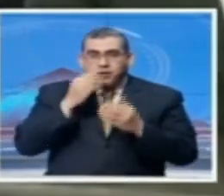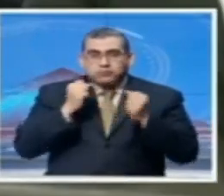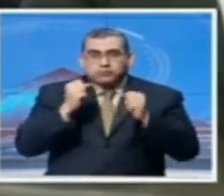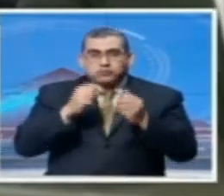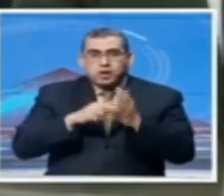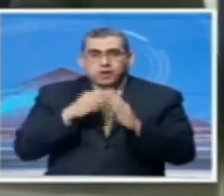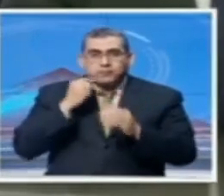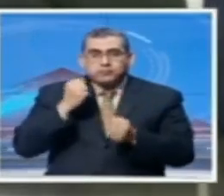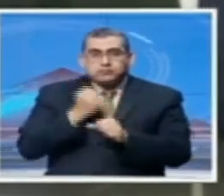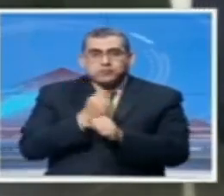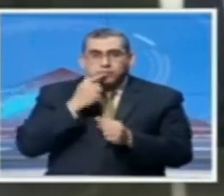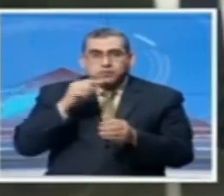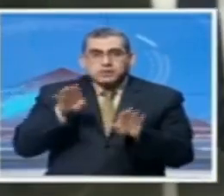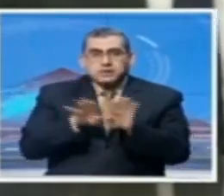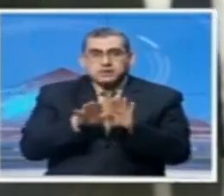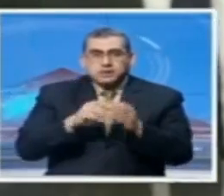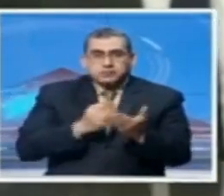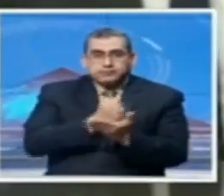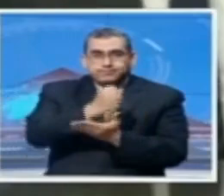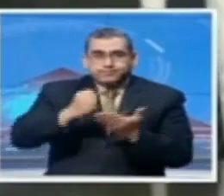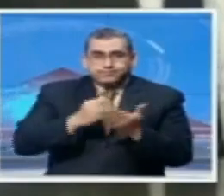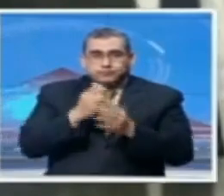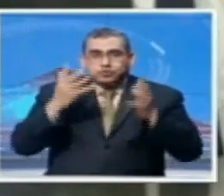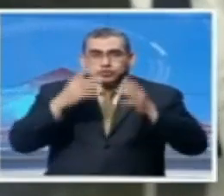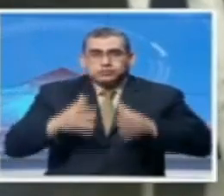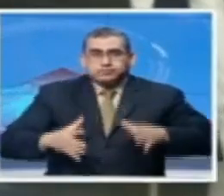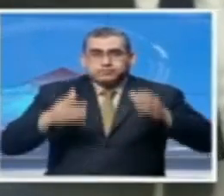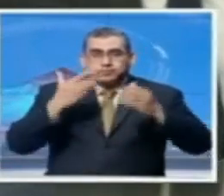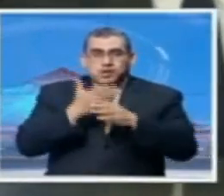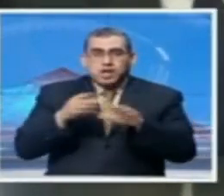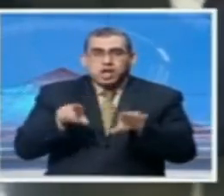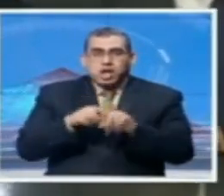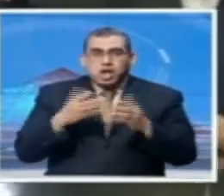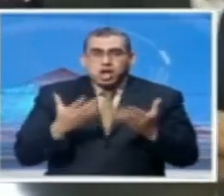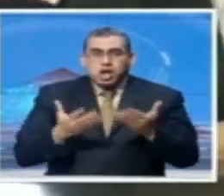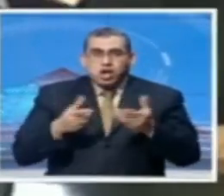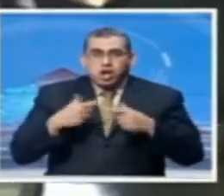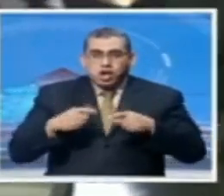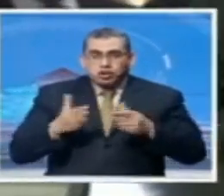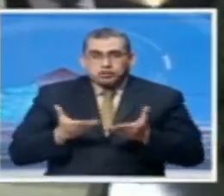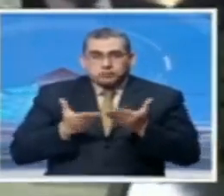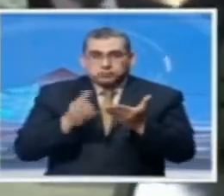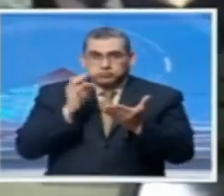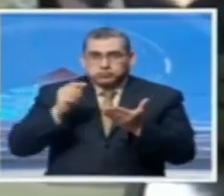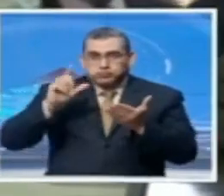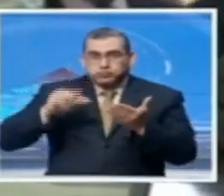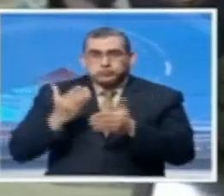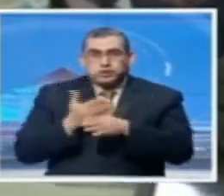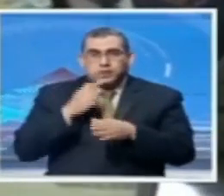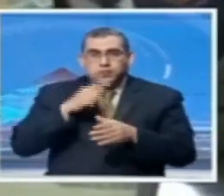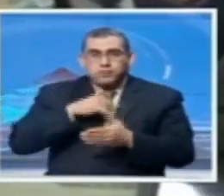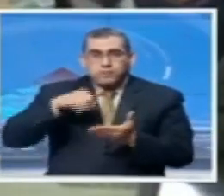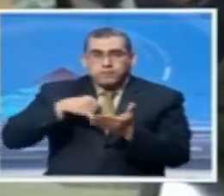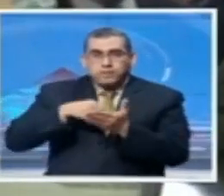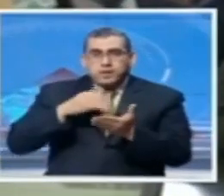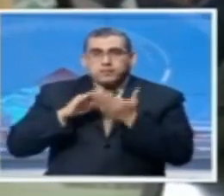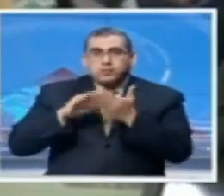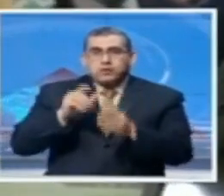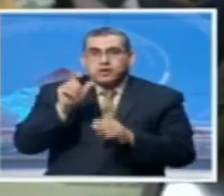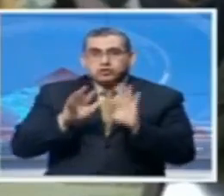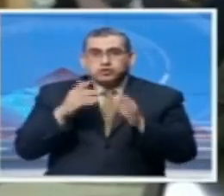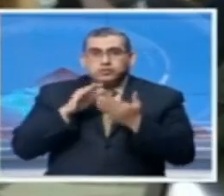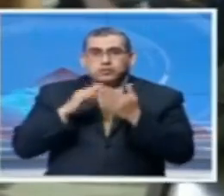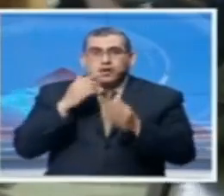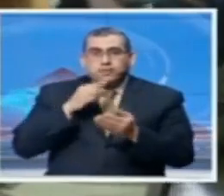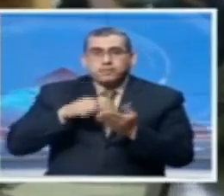قطاع المطاحن لرفع مستوى سلاسل إنتاج الخبز المدعم. ثم تفقد وزير التموين مركزي خدمة المواطنين